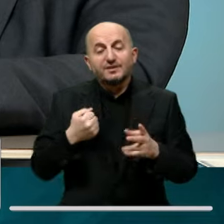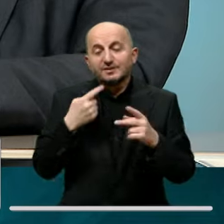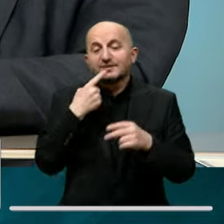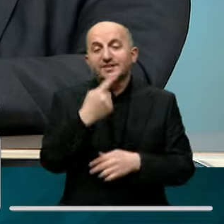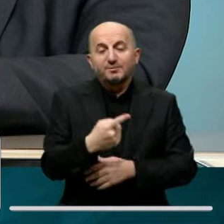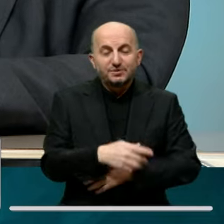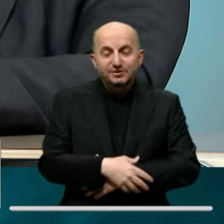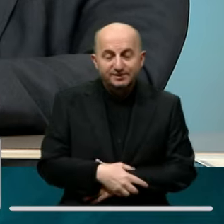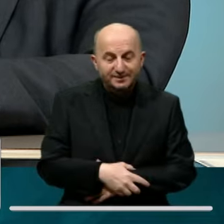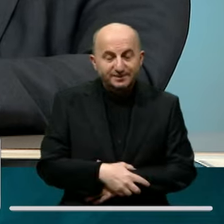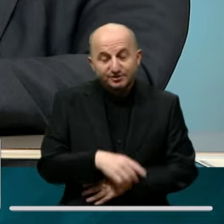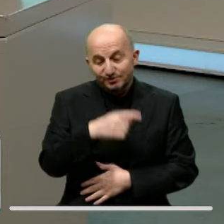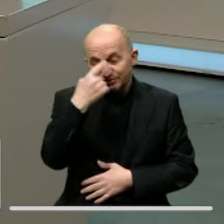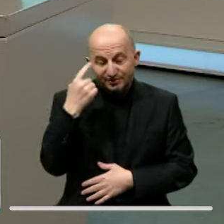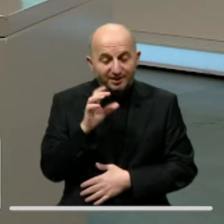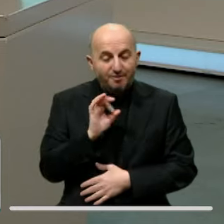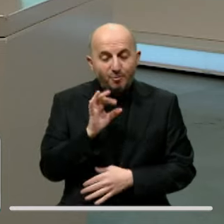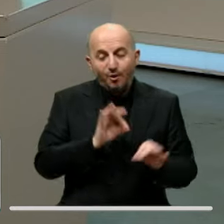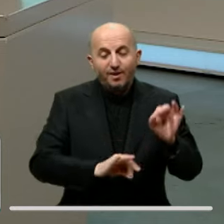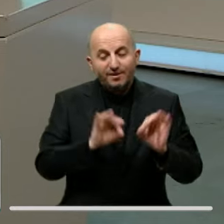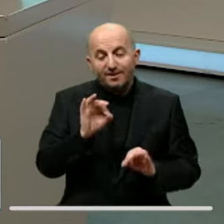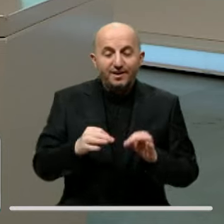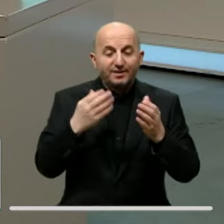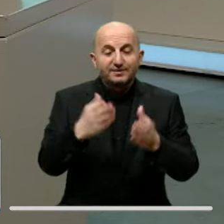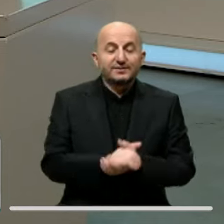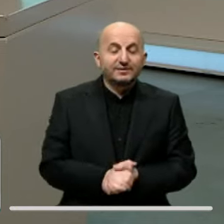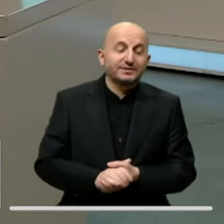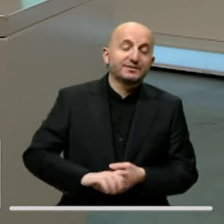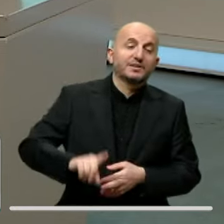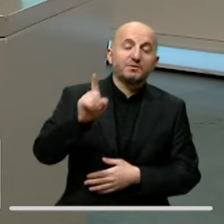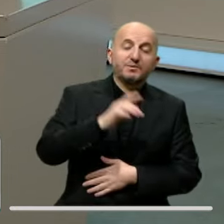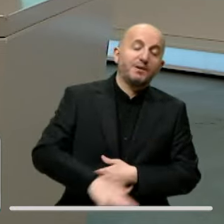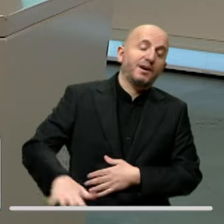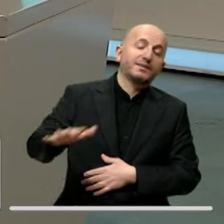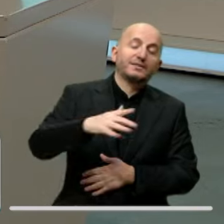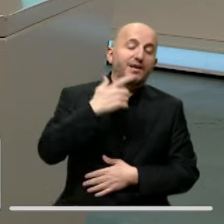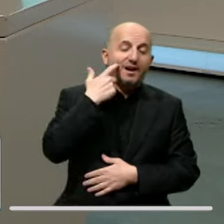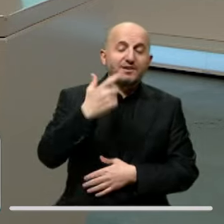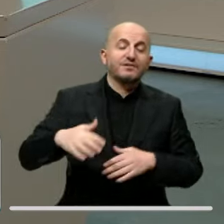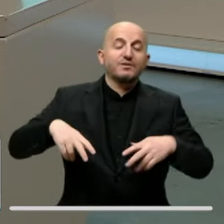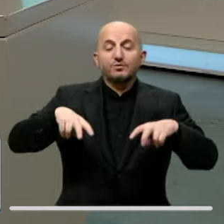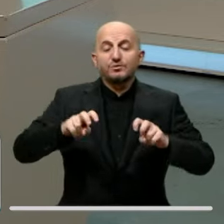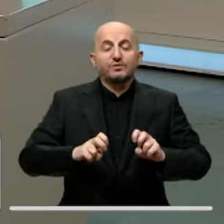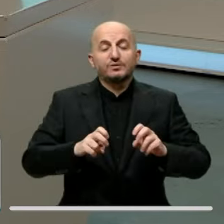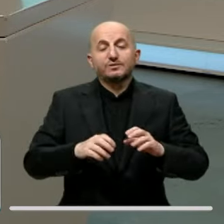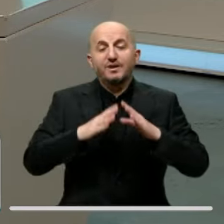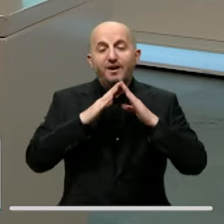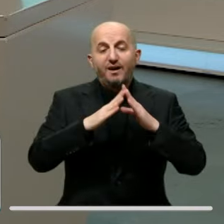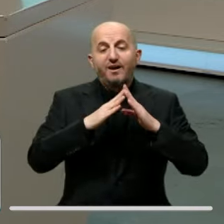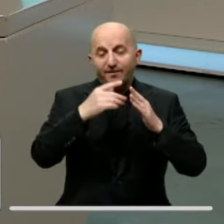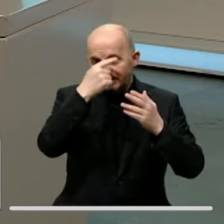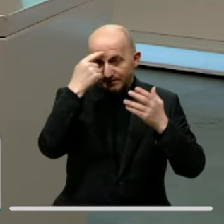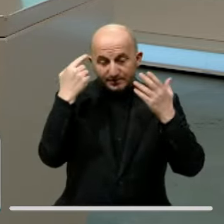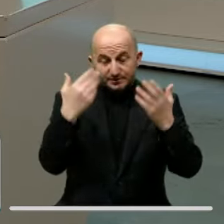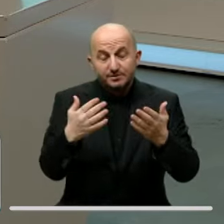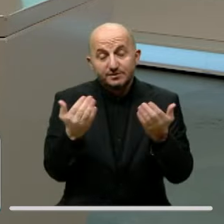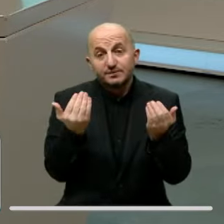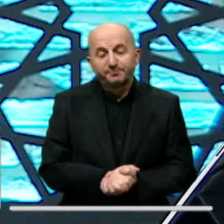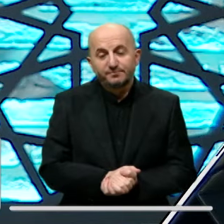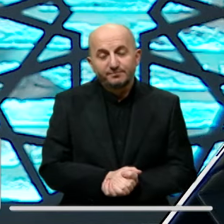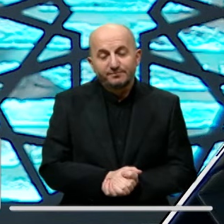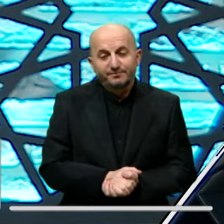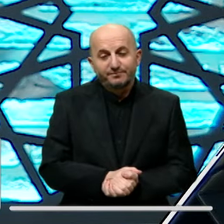demişti. İnşallah böyle değerlendirilsin. Rabbim herkese hayırla oturabileceği bir konut nasip etsin diye dua